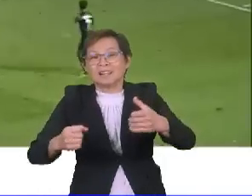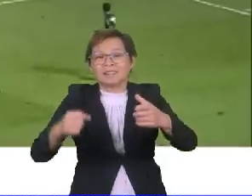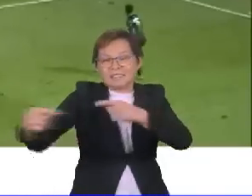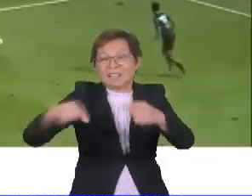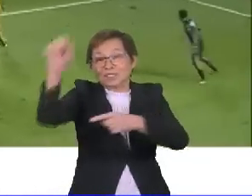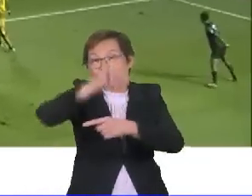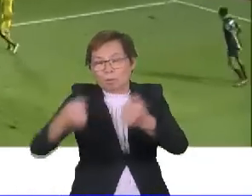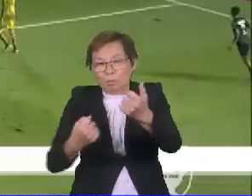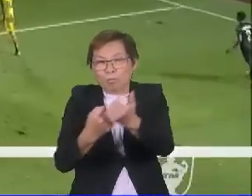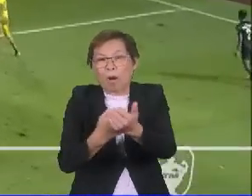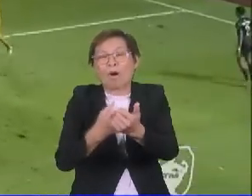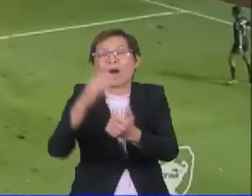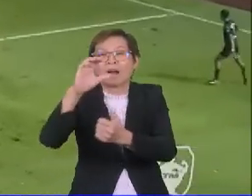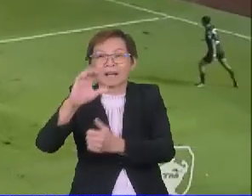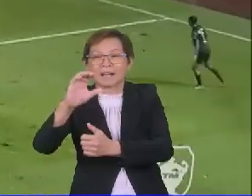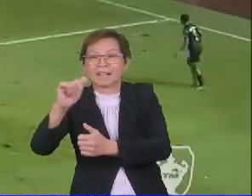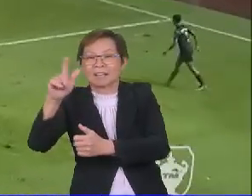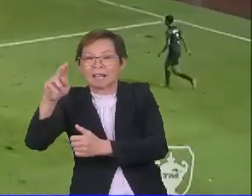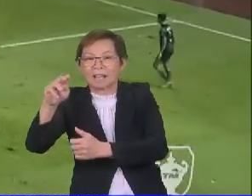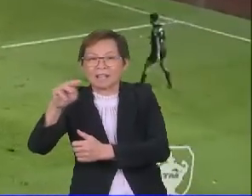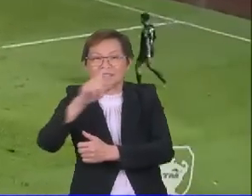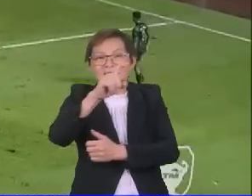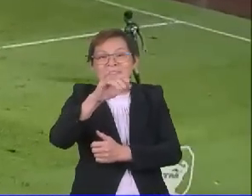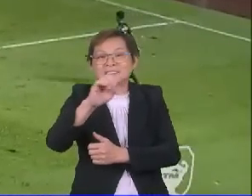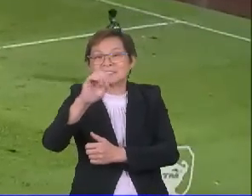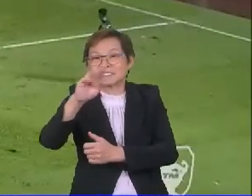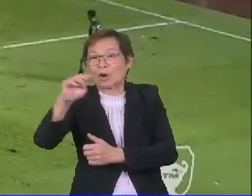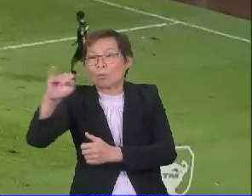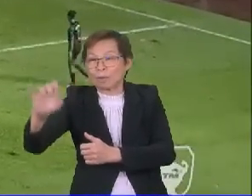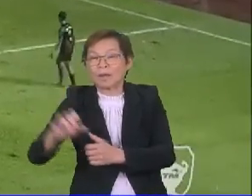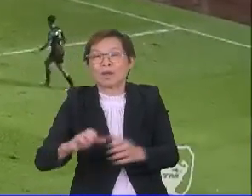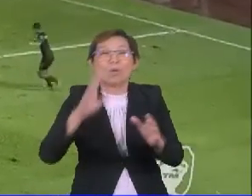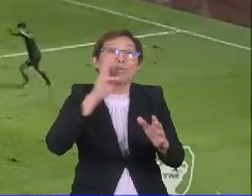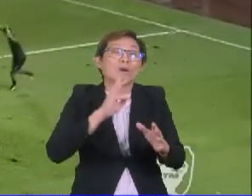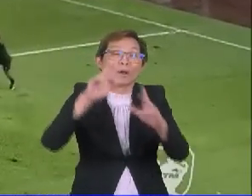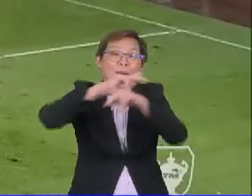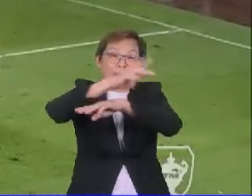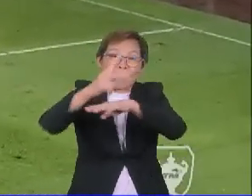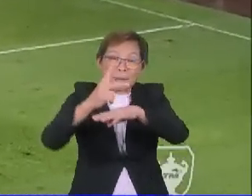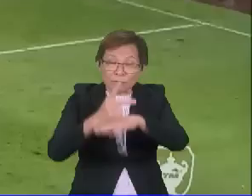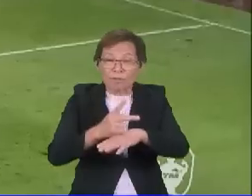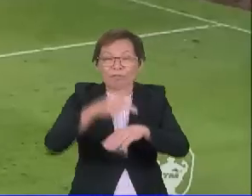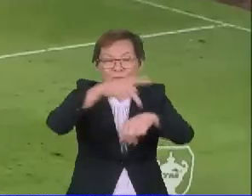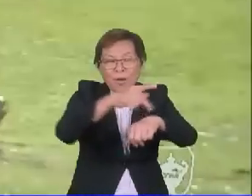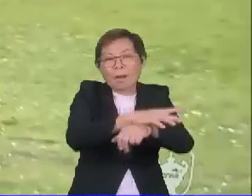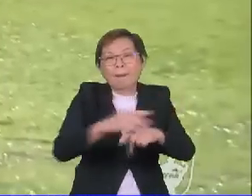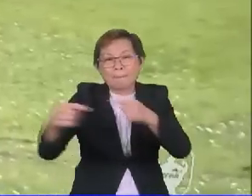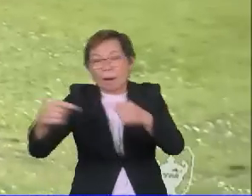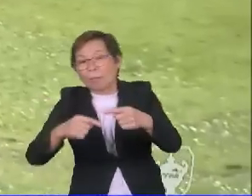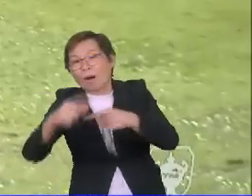bermula musim akan datang kami merupakan penajam resmi Bagi pasukan wanita kebangsaan Filipina pasukan La Liga